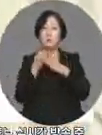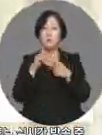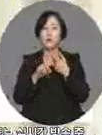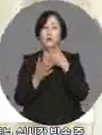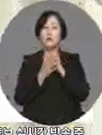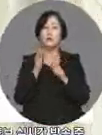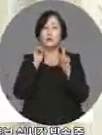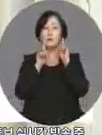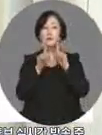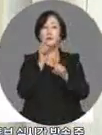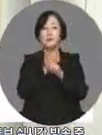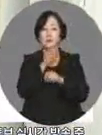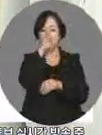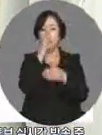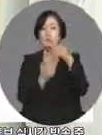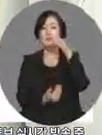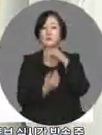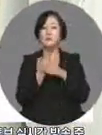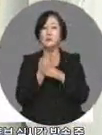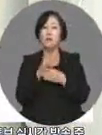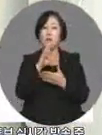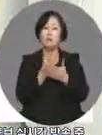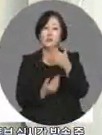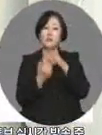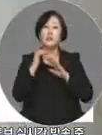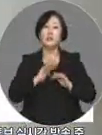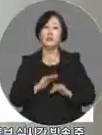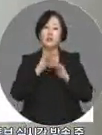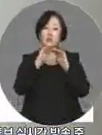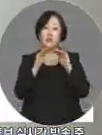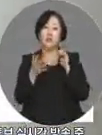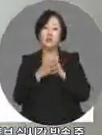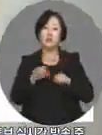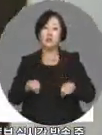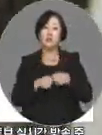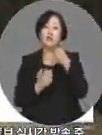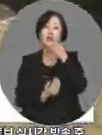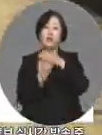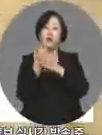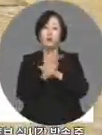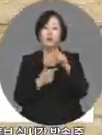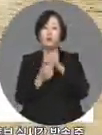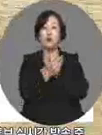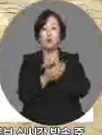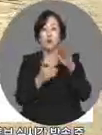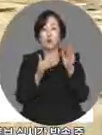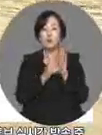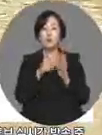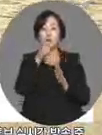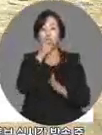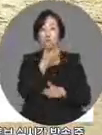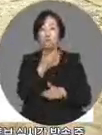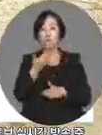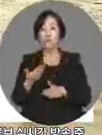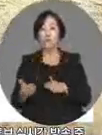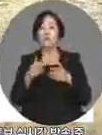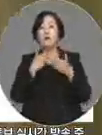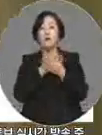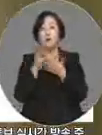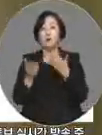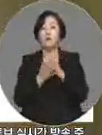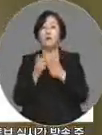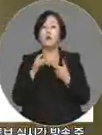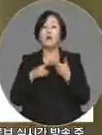타박상을 입었습니다 사고가 난 계단은 배관 동파 방지를 위해 틀어놓은 수돗물이 흐르다가 얼면서